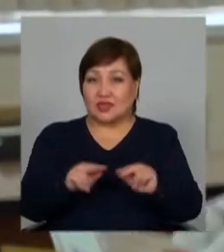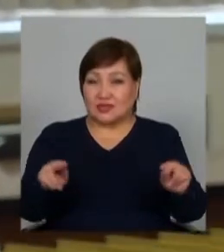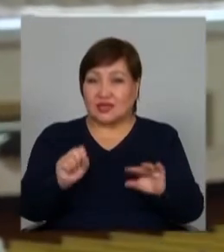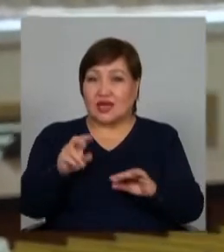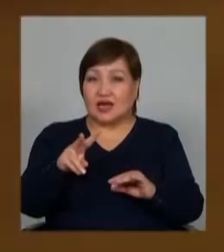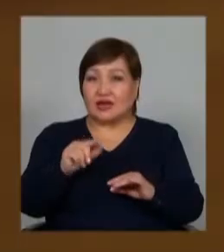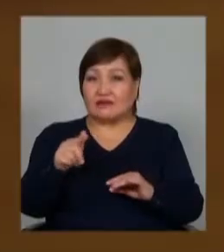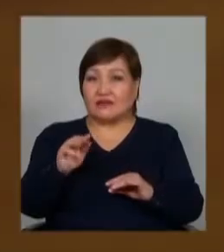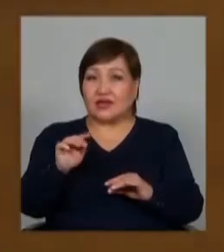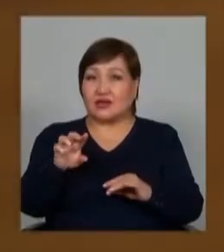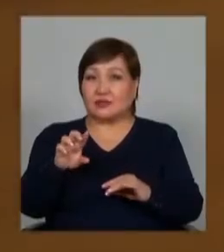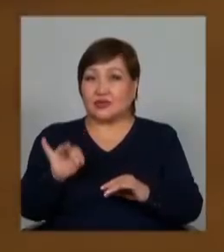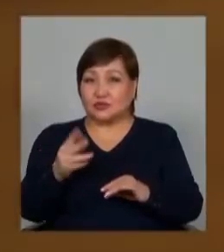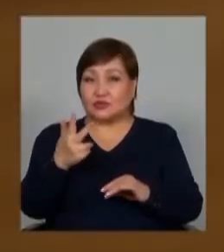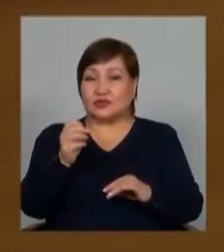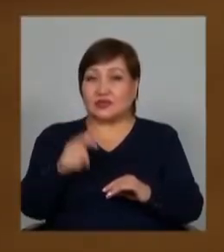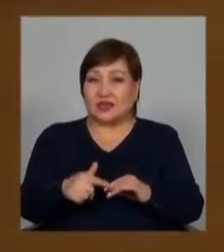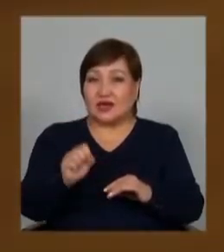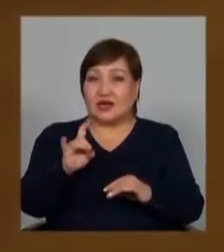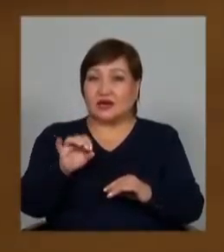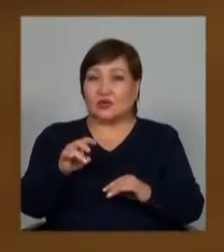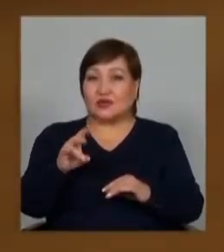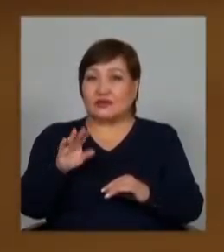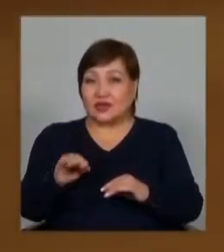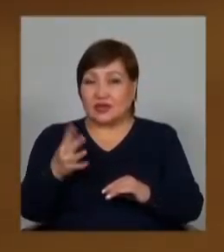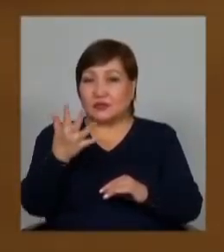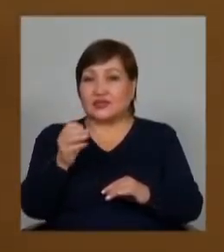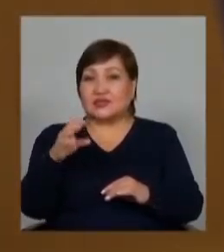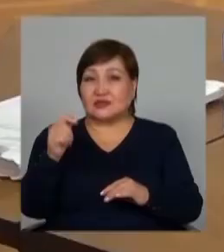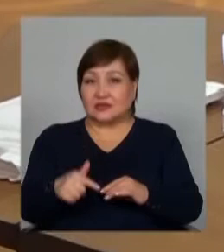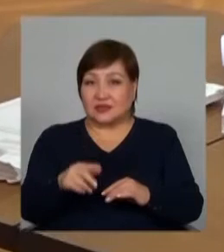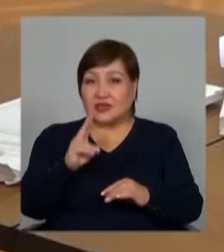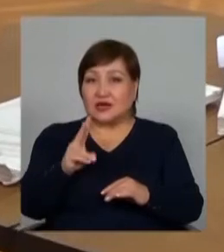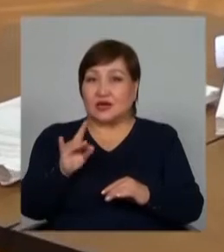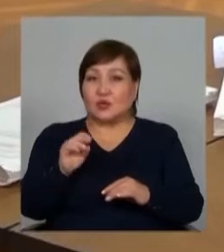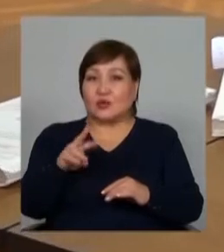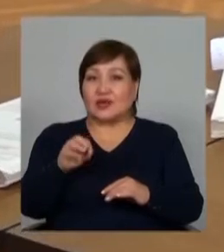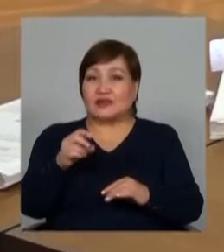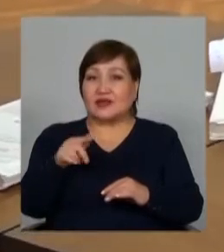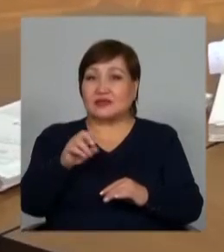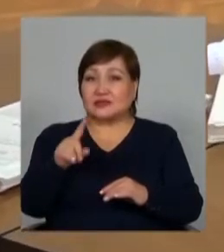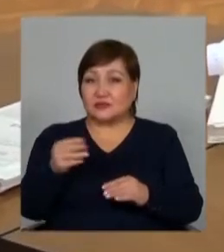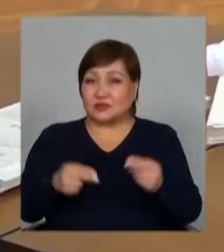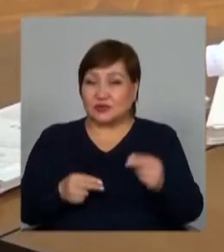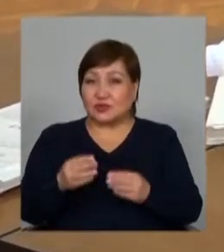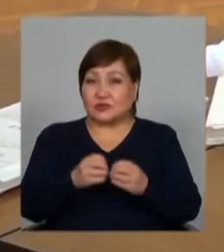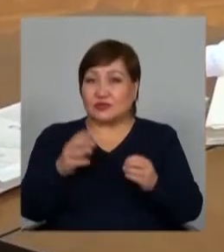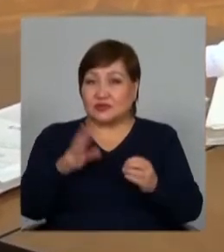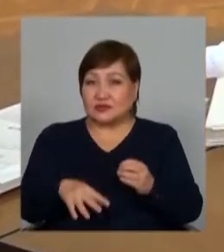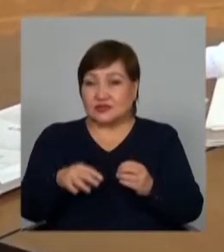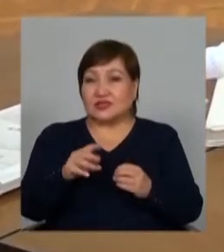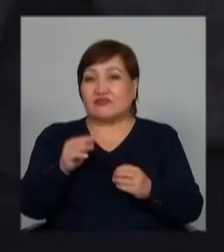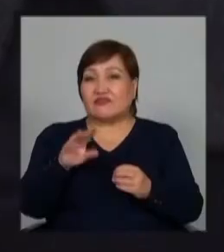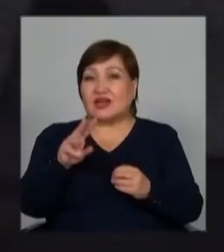3 теңгеге Сүйінбай Аронұлы, ал 5 теңгеге күй атасы Құрманғазы бейнеленді. 10 теңгелік купюроға Шоқан Уәлиханов, 20 теңгеге